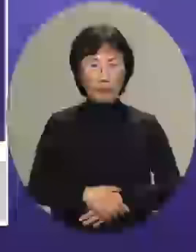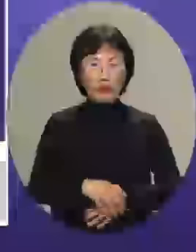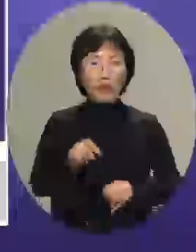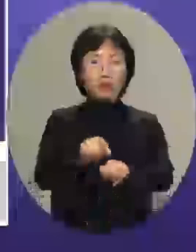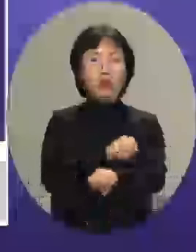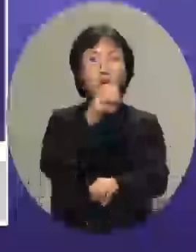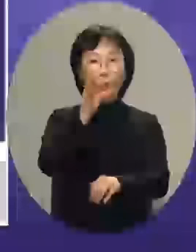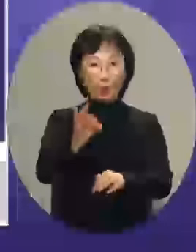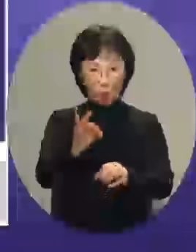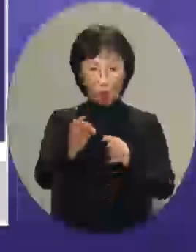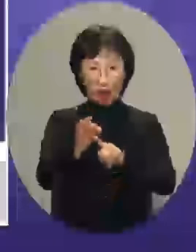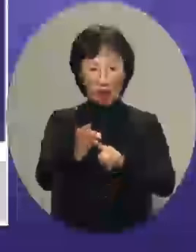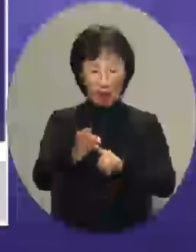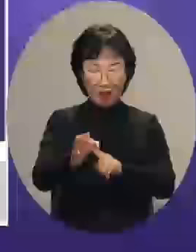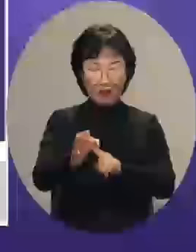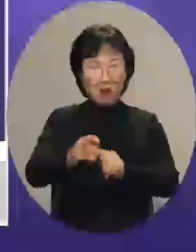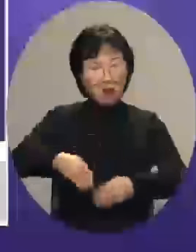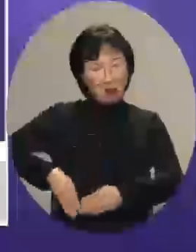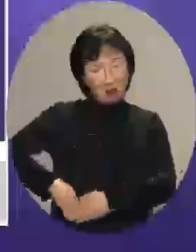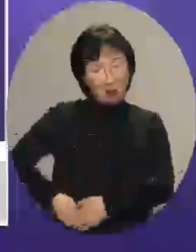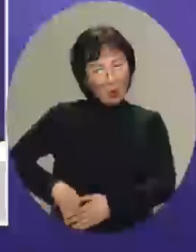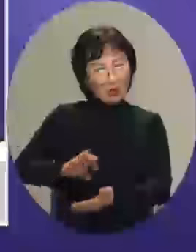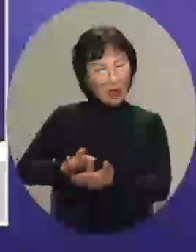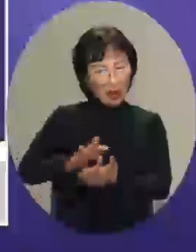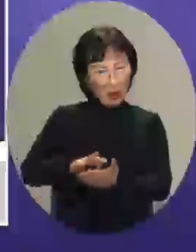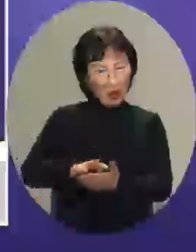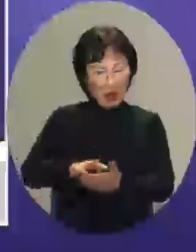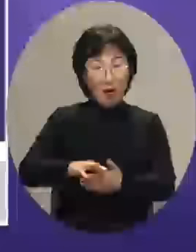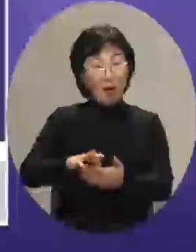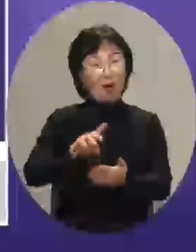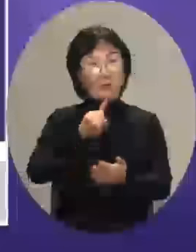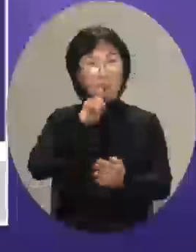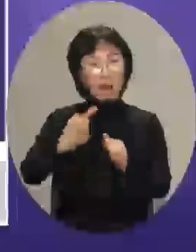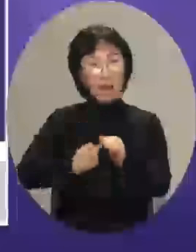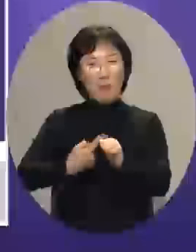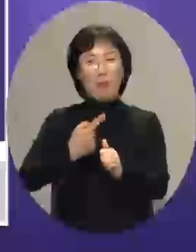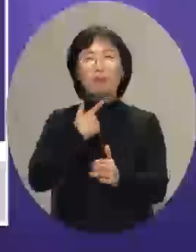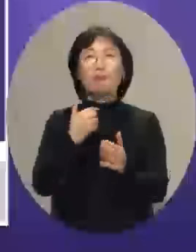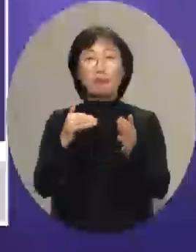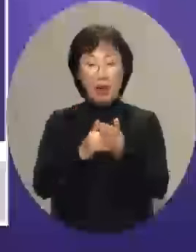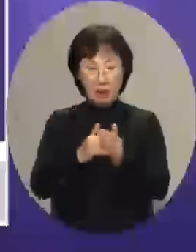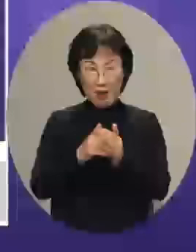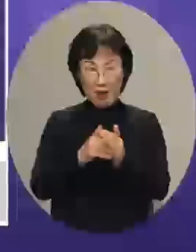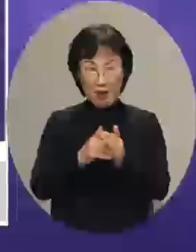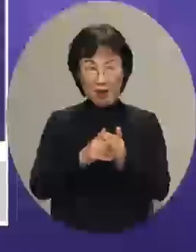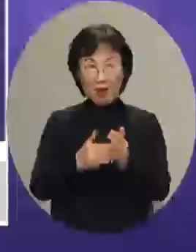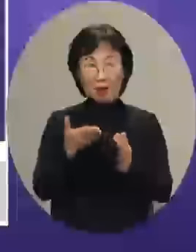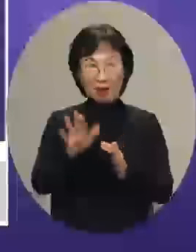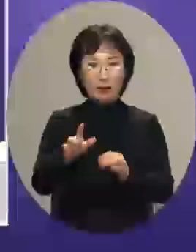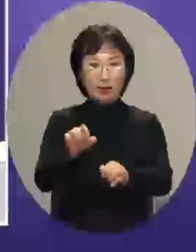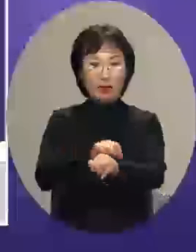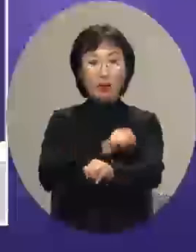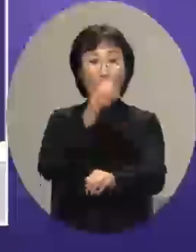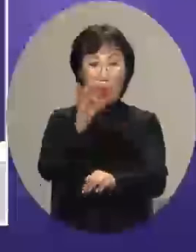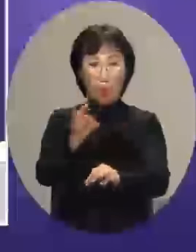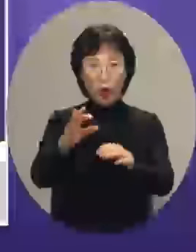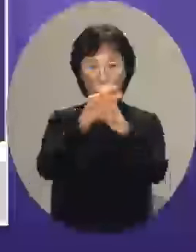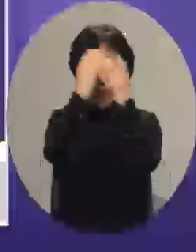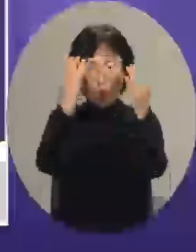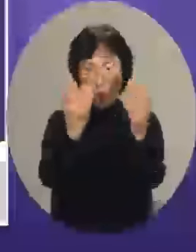받냐면 쌈짓돈으로 쓴다. 또는 용돈처럼 쓴다가 비판을 받고 초점입니다. 저는 네. 특활비를 모두